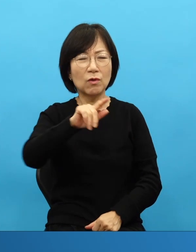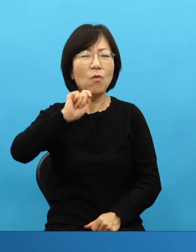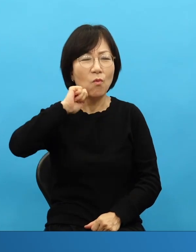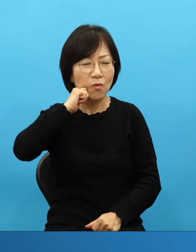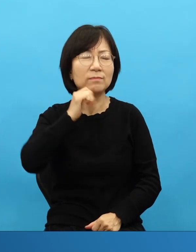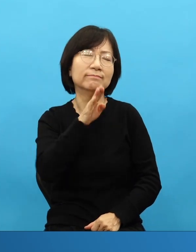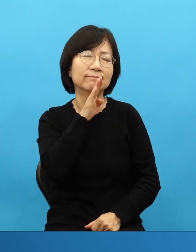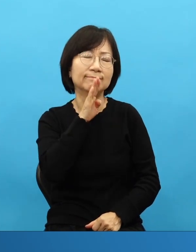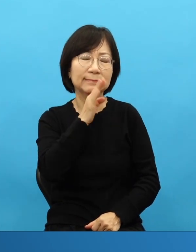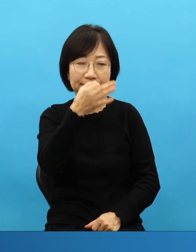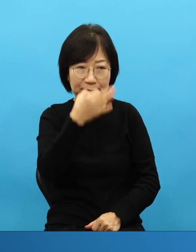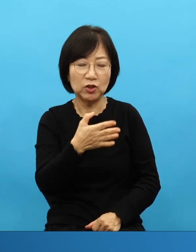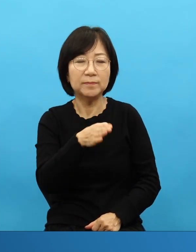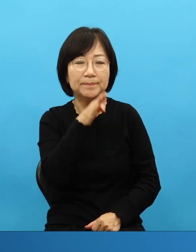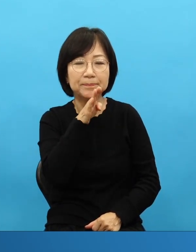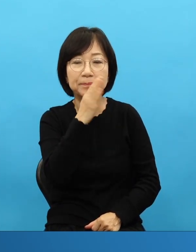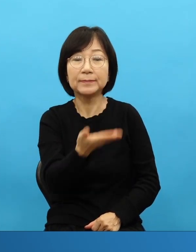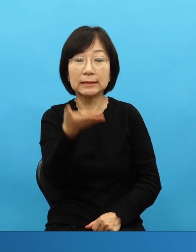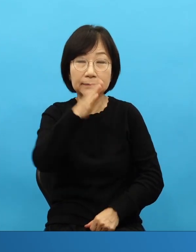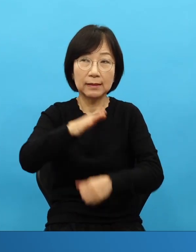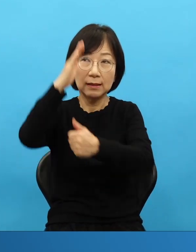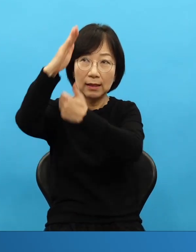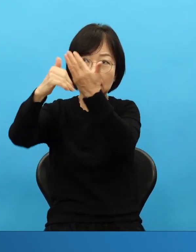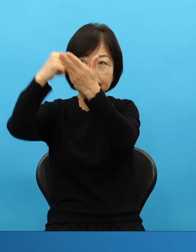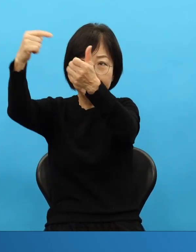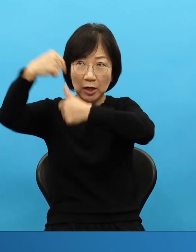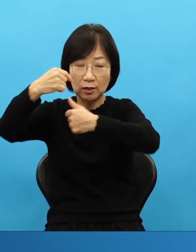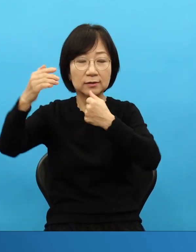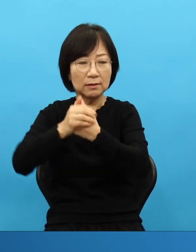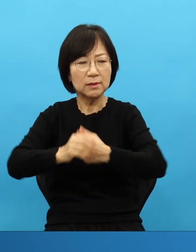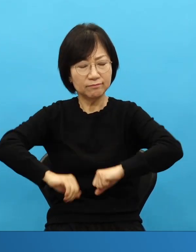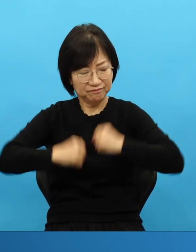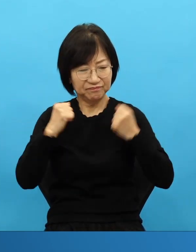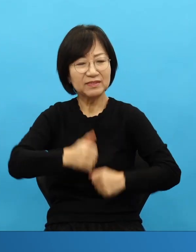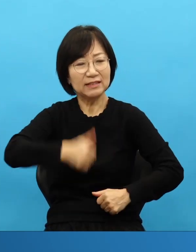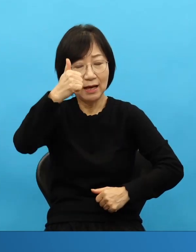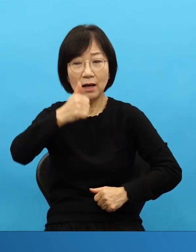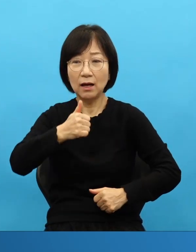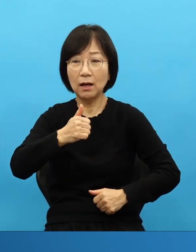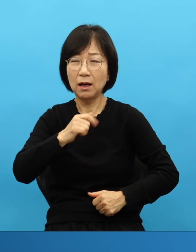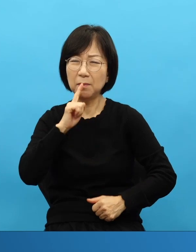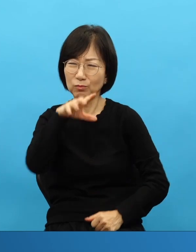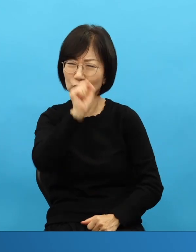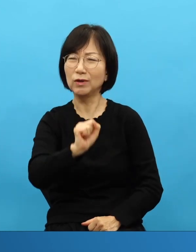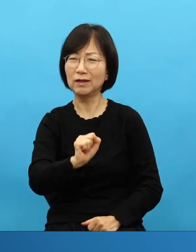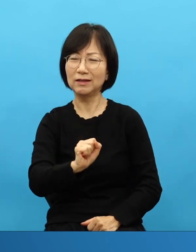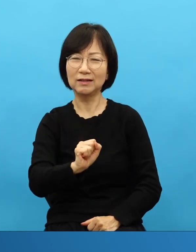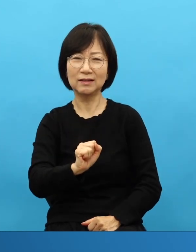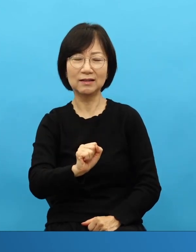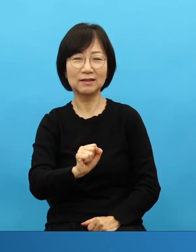가야 돼. It's impossible for us, but God told us to go, so we need to go. 이래야 될 거 아닙니까? That's what they should have said.